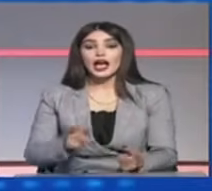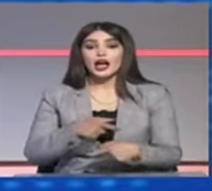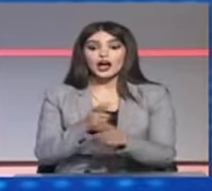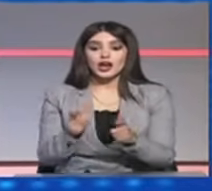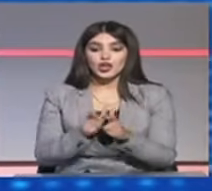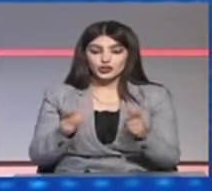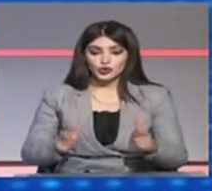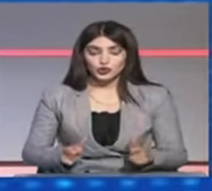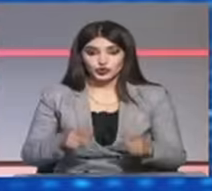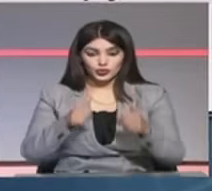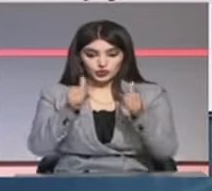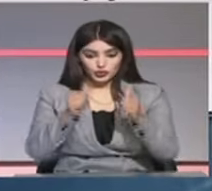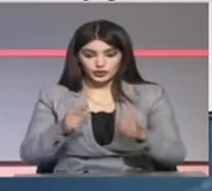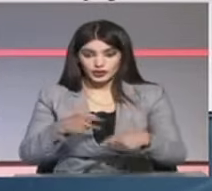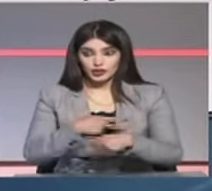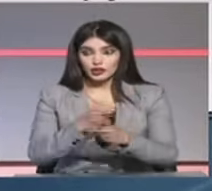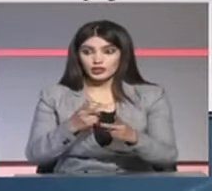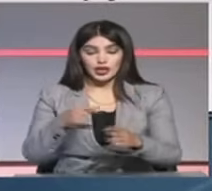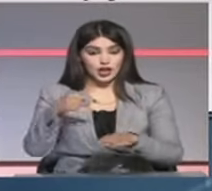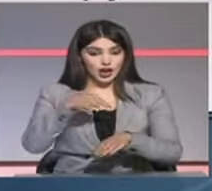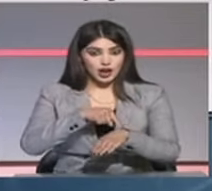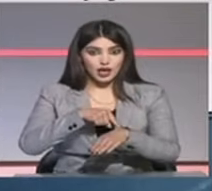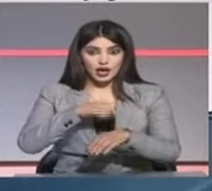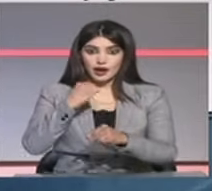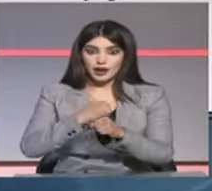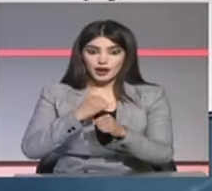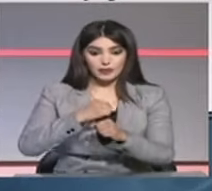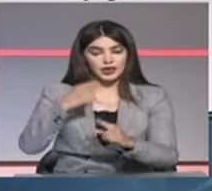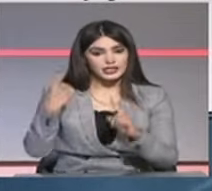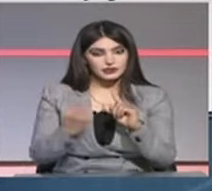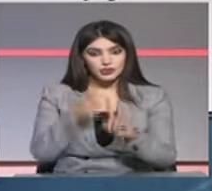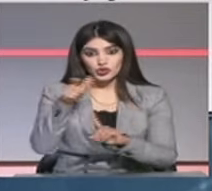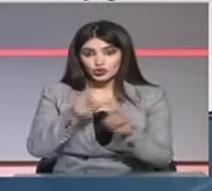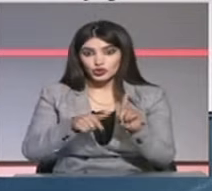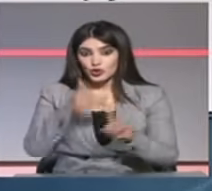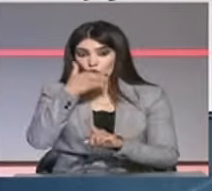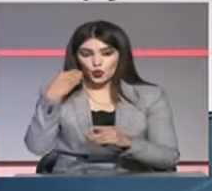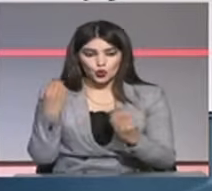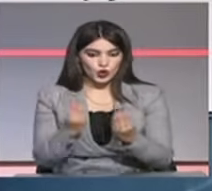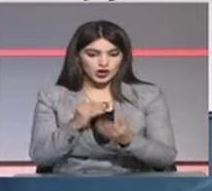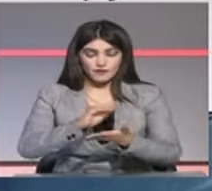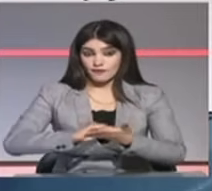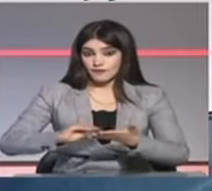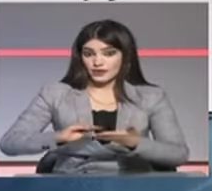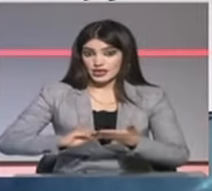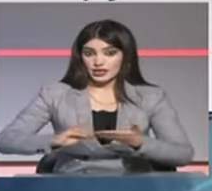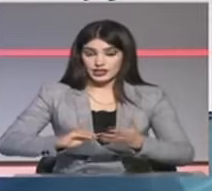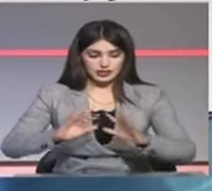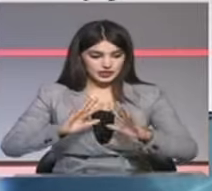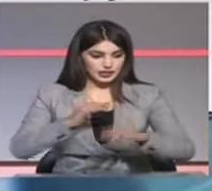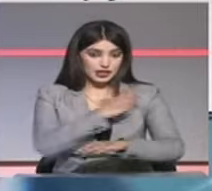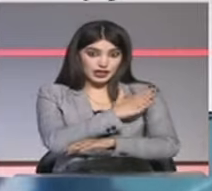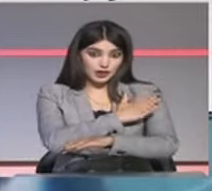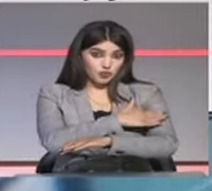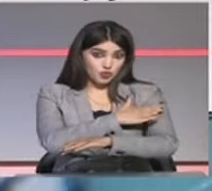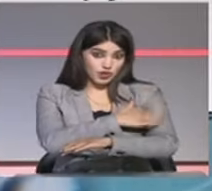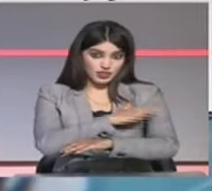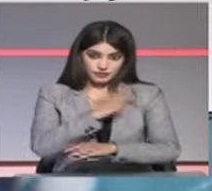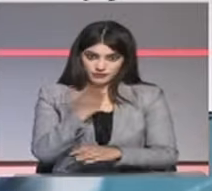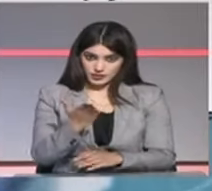في بلاغ اصدرته اليوم توقيت العمل الخاص بشهر رمضان بالادارات العموميه ذات الصبغه الاداريه